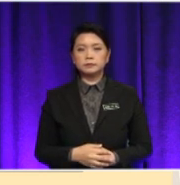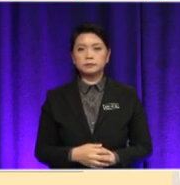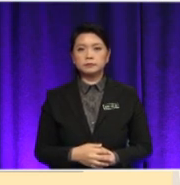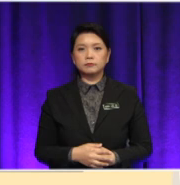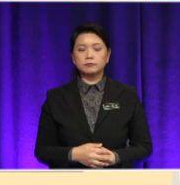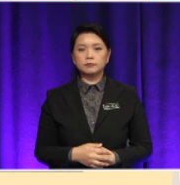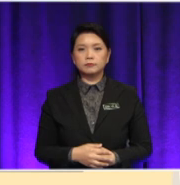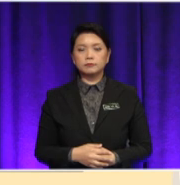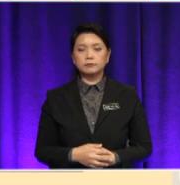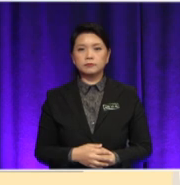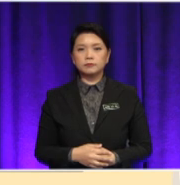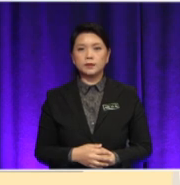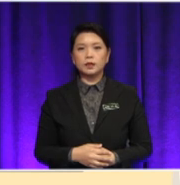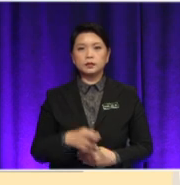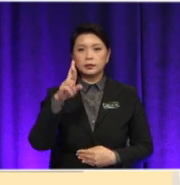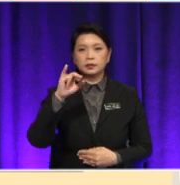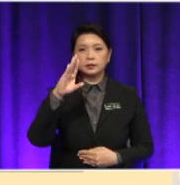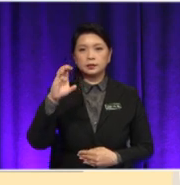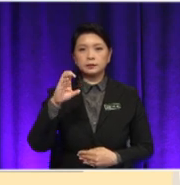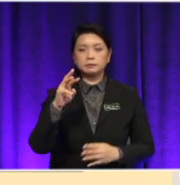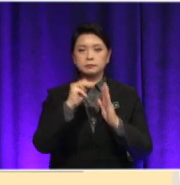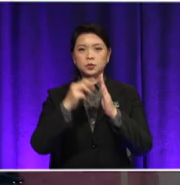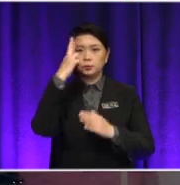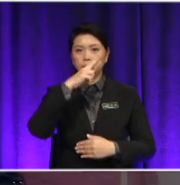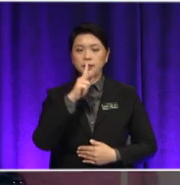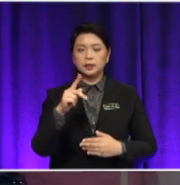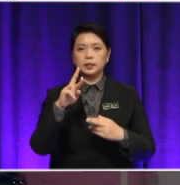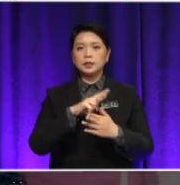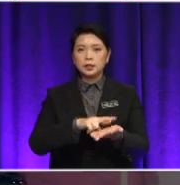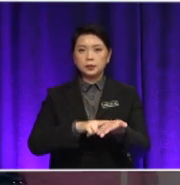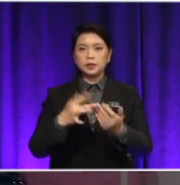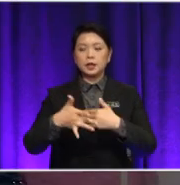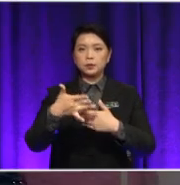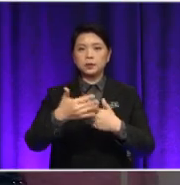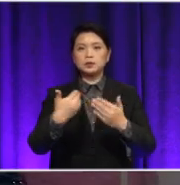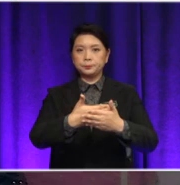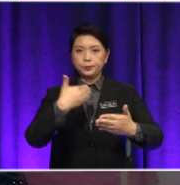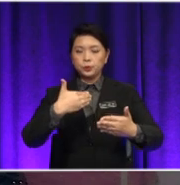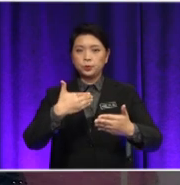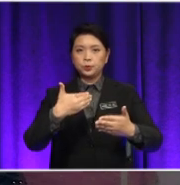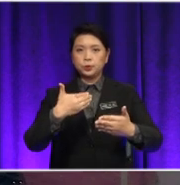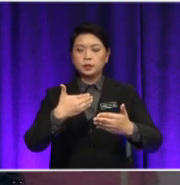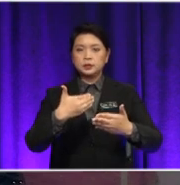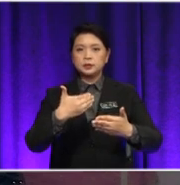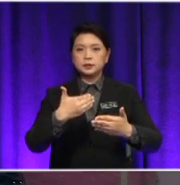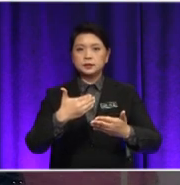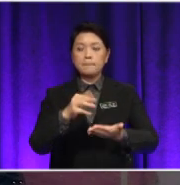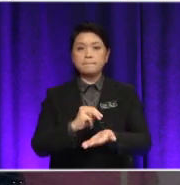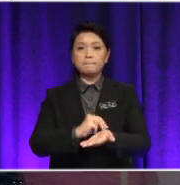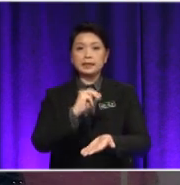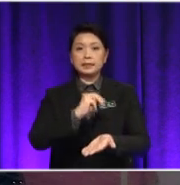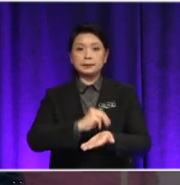merupakan rawatan awal. Rawatan awal sebelum pihak kecemasan untuk memberi rawatan selanjutnya